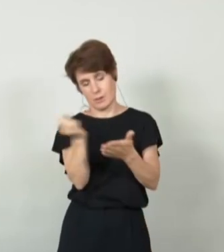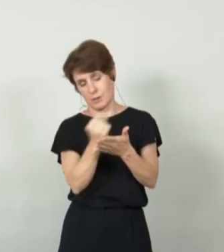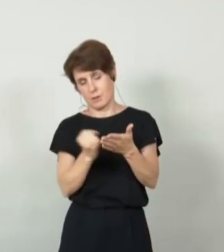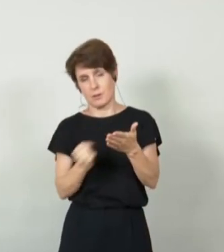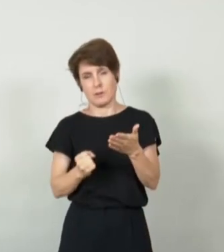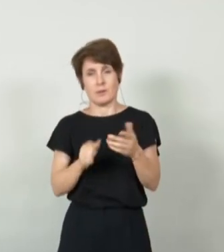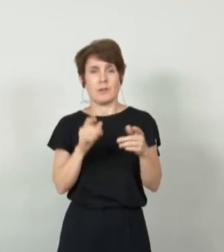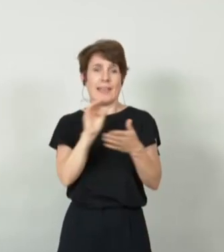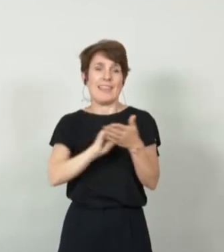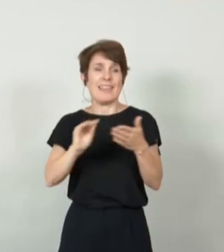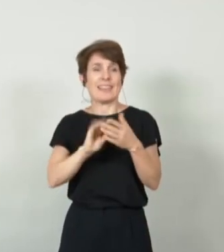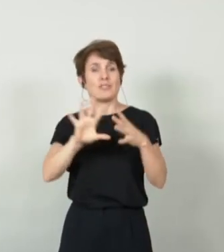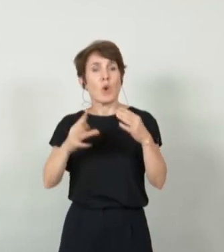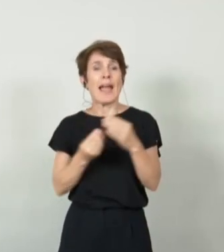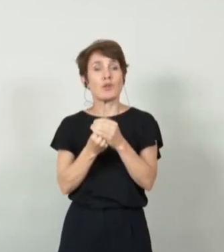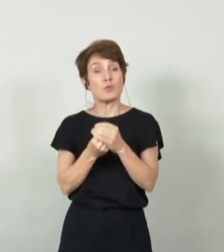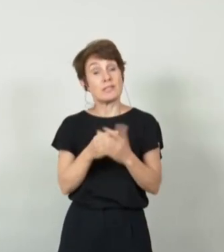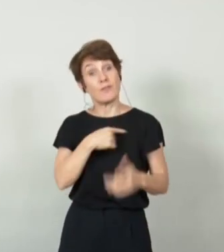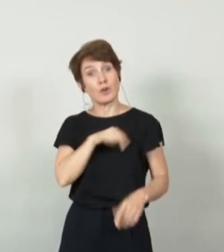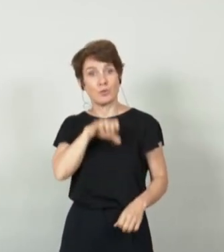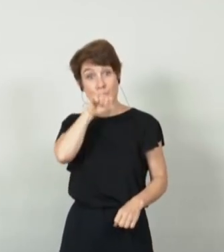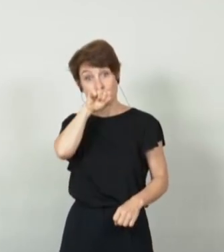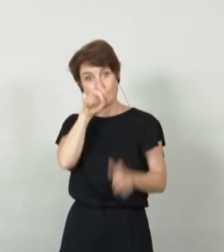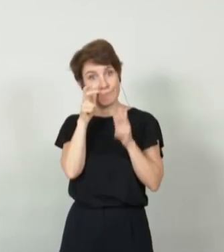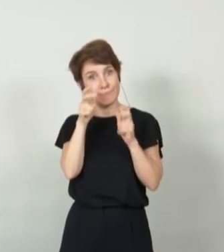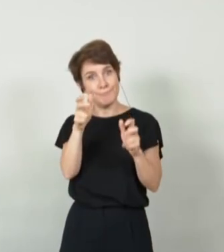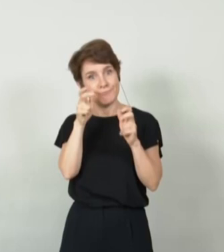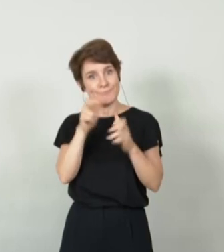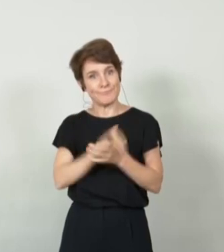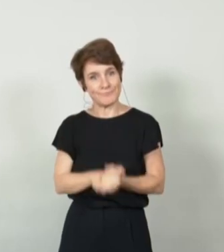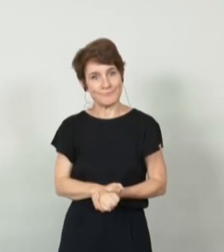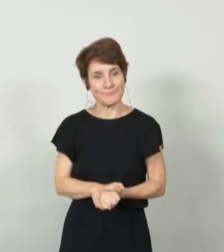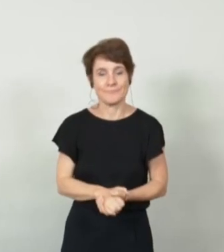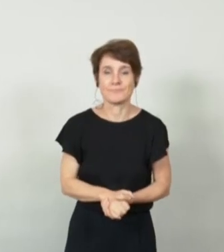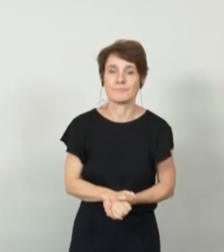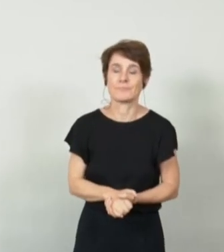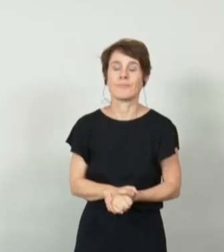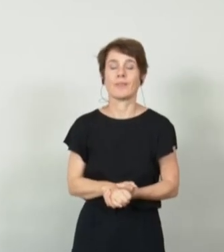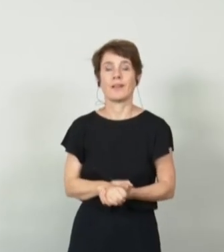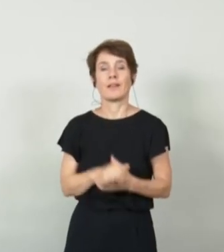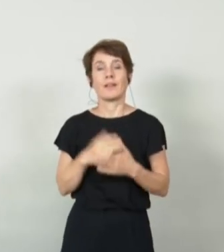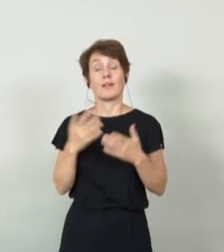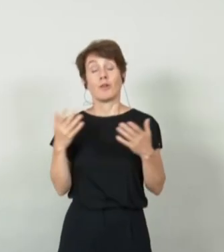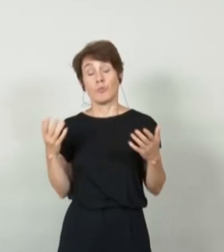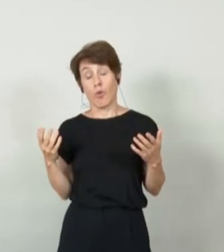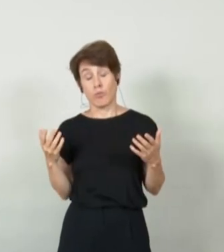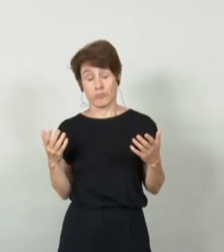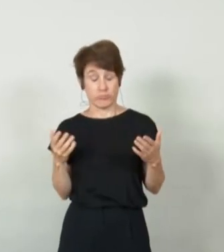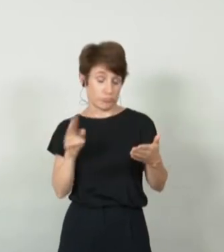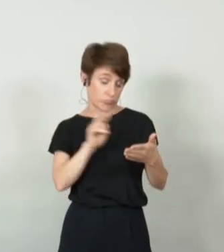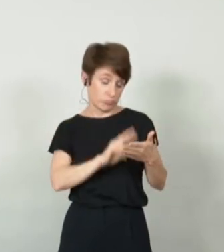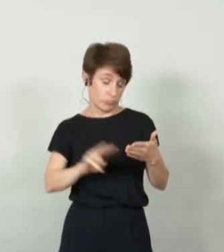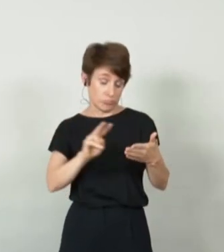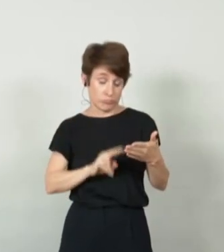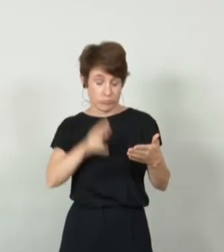nous affectionnons particulièrement alors en réalité tout ça sur le fond c'est extrêmement lourd besogneux